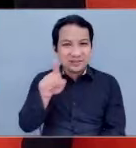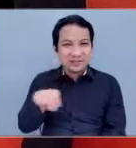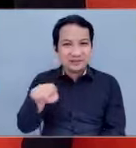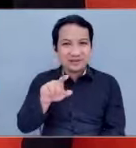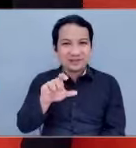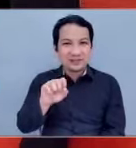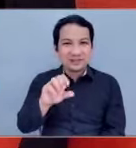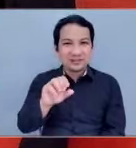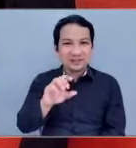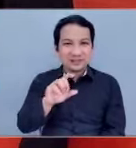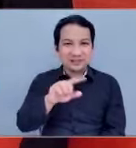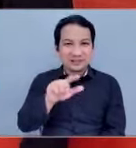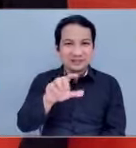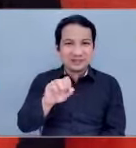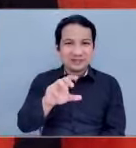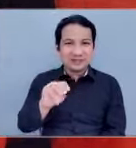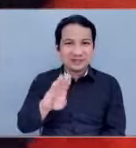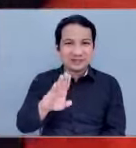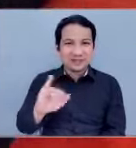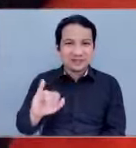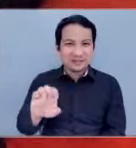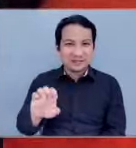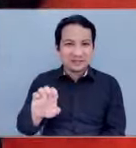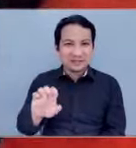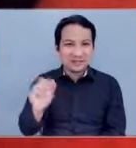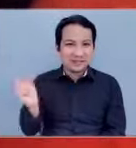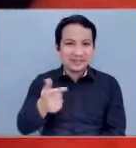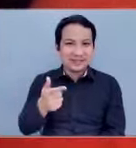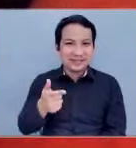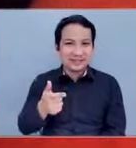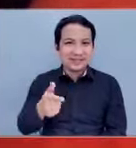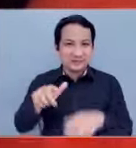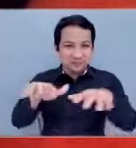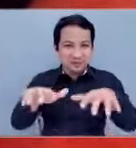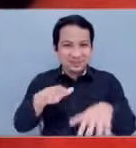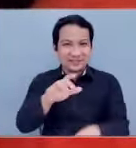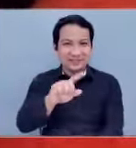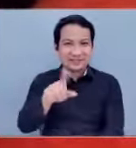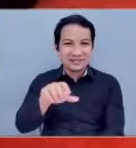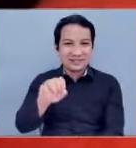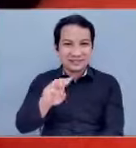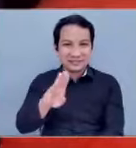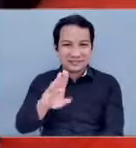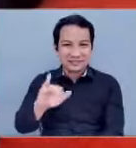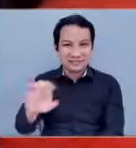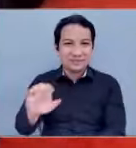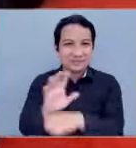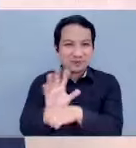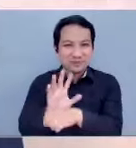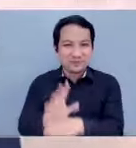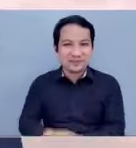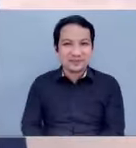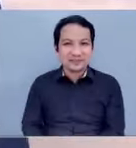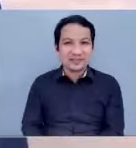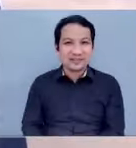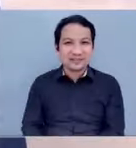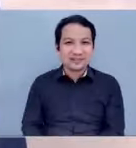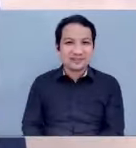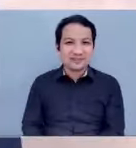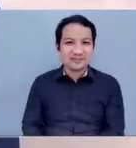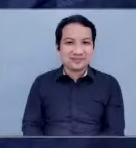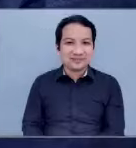Ha? Wag free. Dapat lahat tayo ay may compensation. No? Ikaw sa zombie films, anong gusto mo? No, bumabaril siyempre. Ako kasi